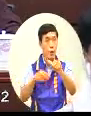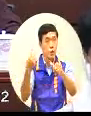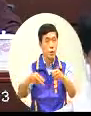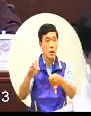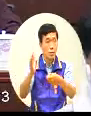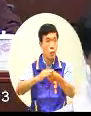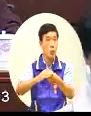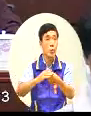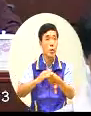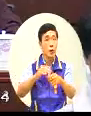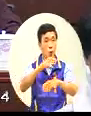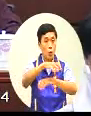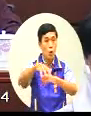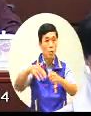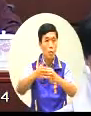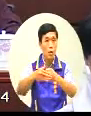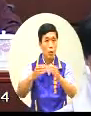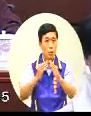紧在办理了。